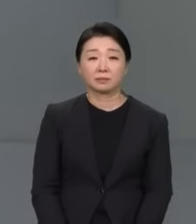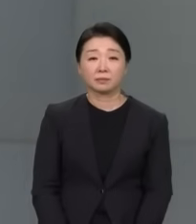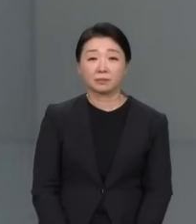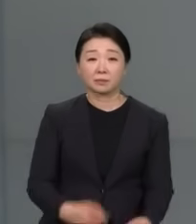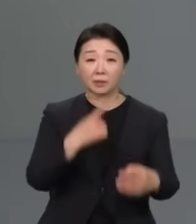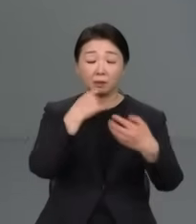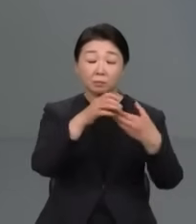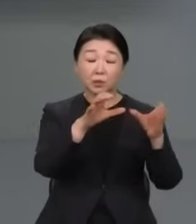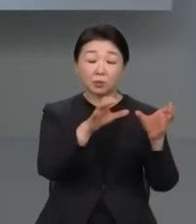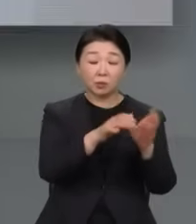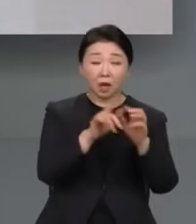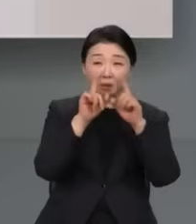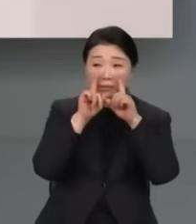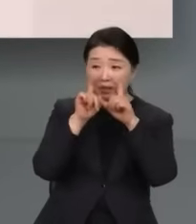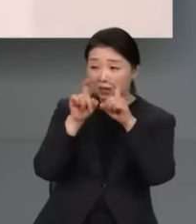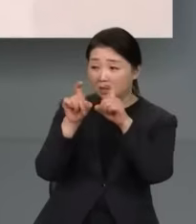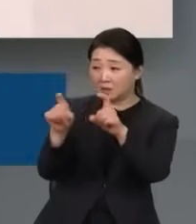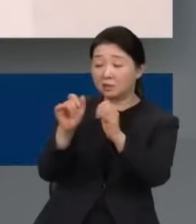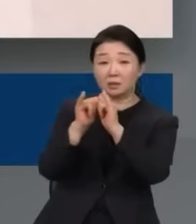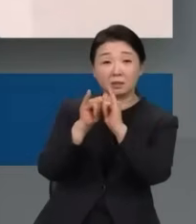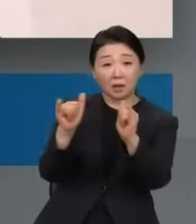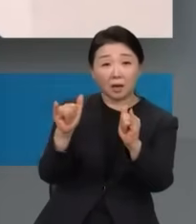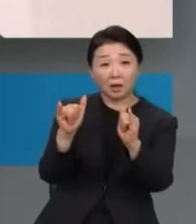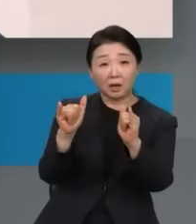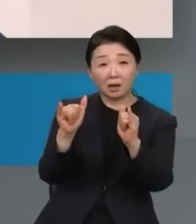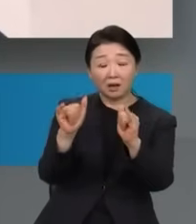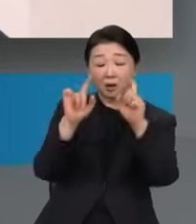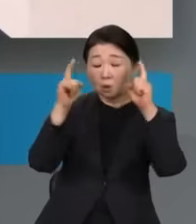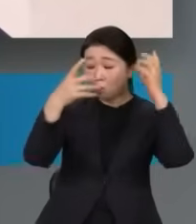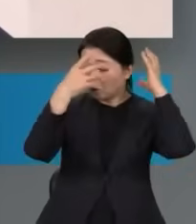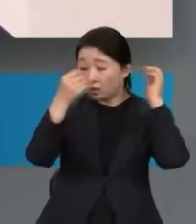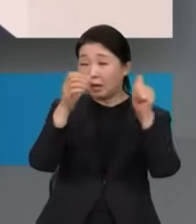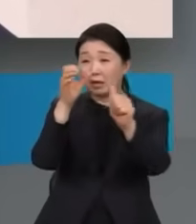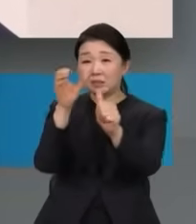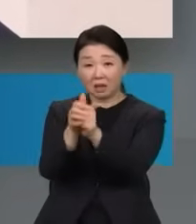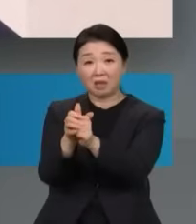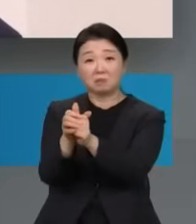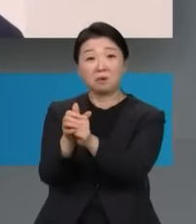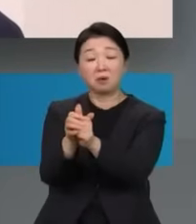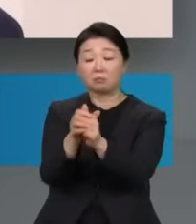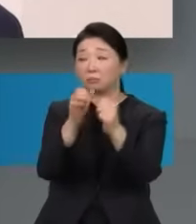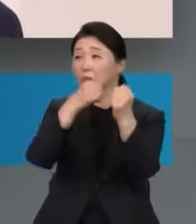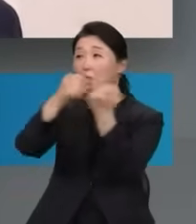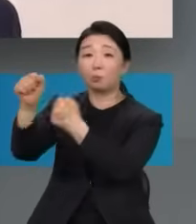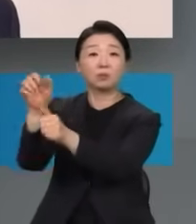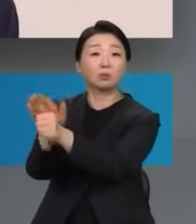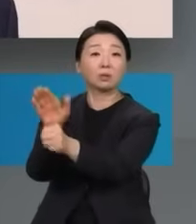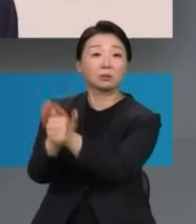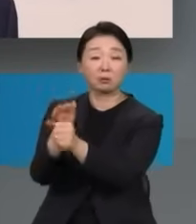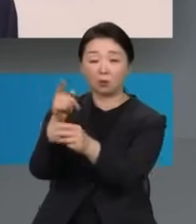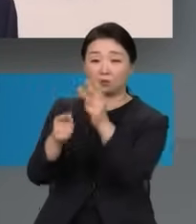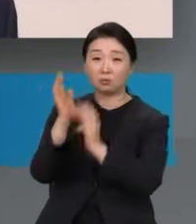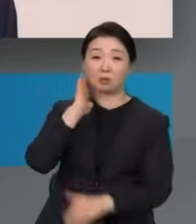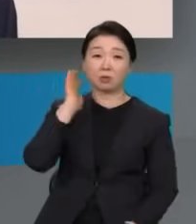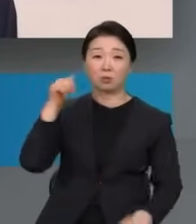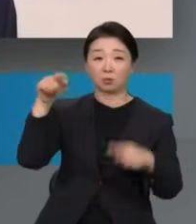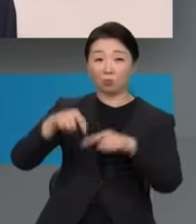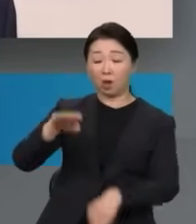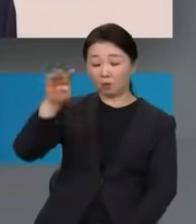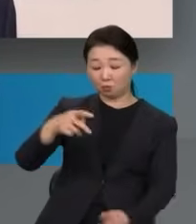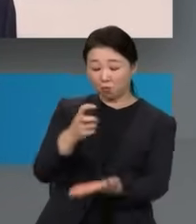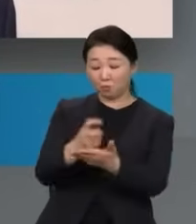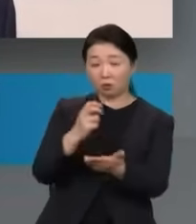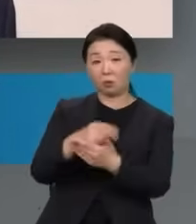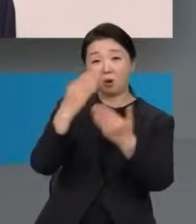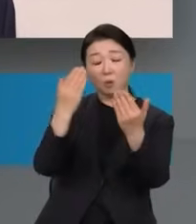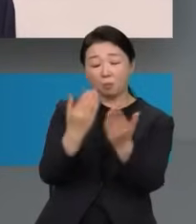민주당은 피의자인 이종섭 전 장관을 호주 대사로 임명해 도피시켜줬다며 윤석열 대통령과 외교부 법무부 장관을 모두